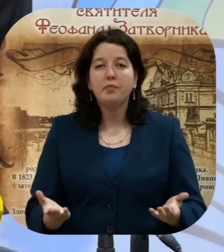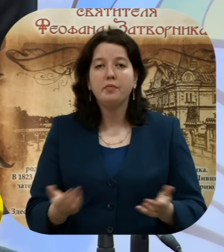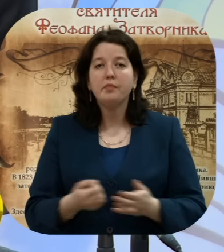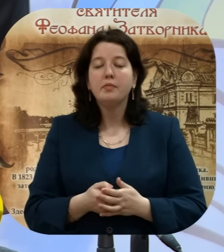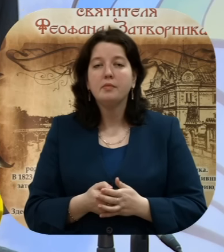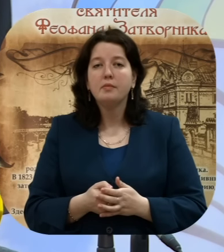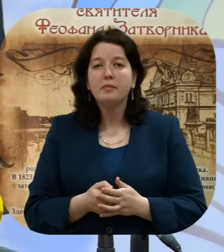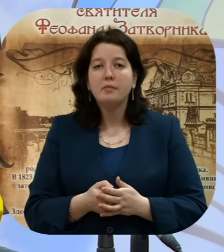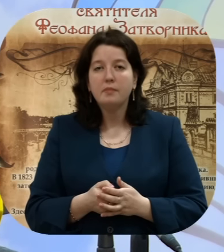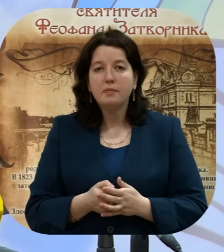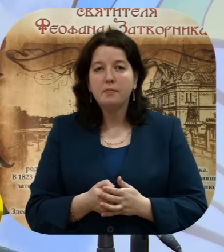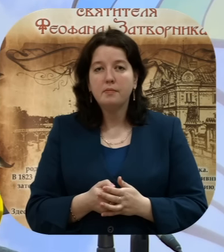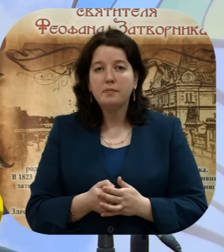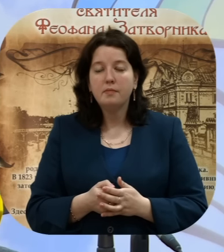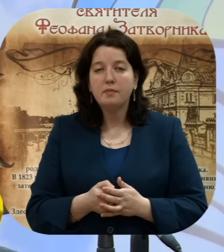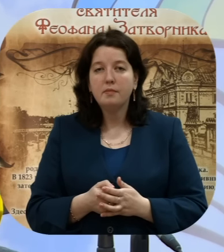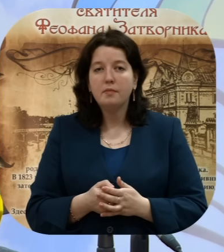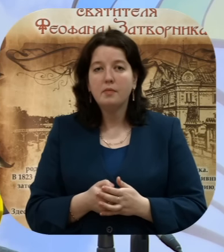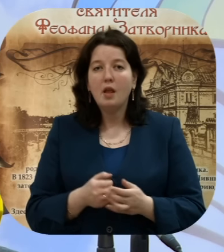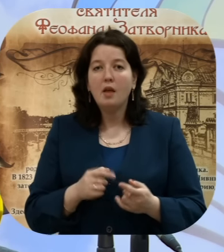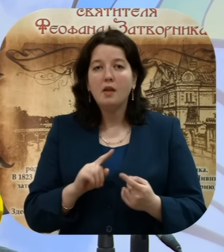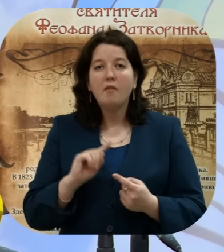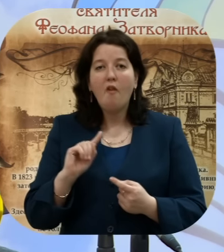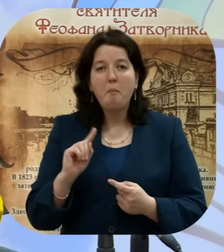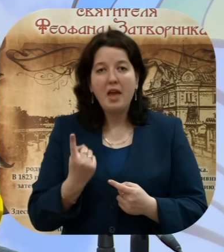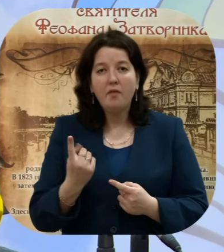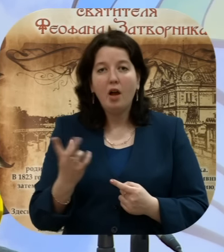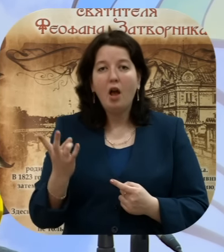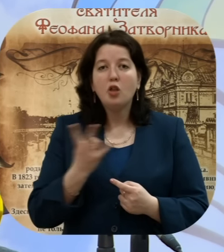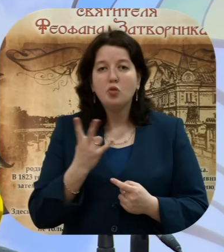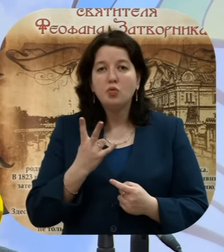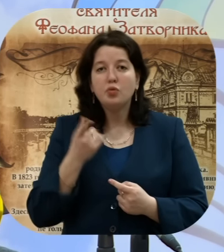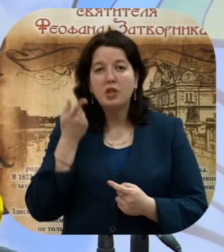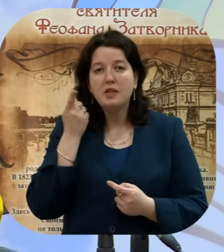Ну, во-первых, это нужно обратить внимание.